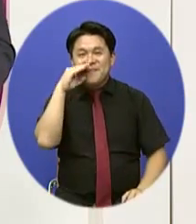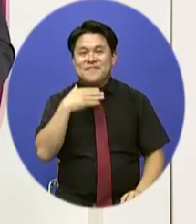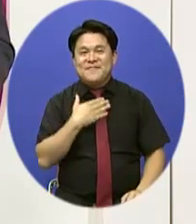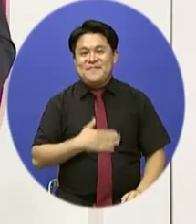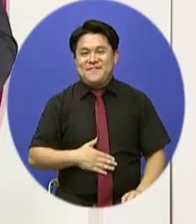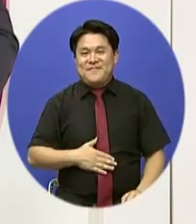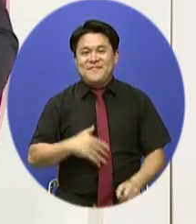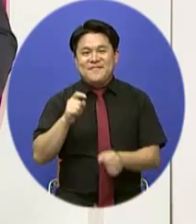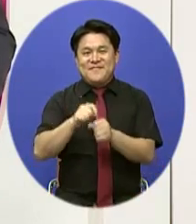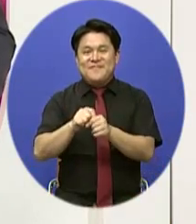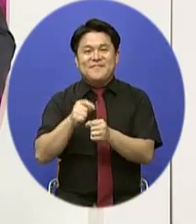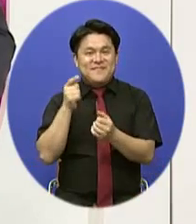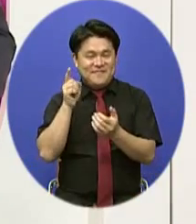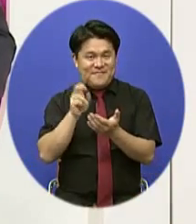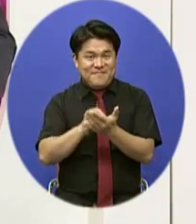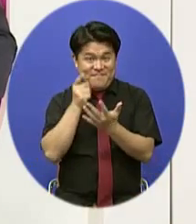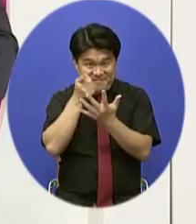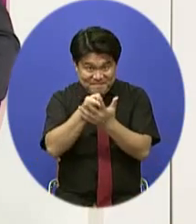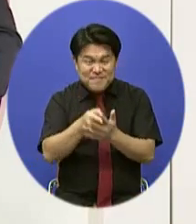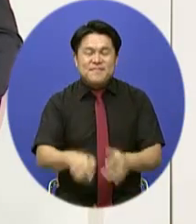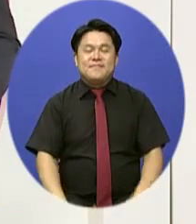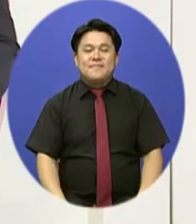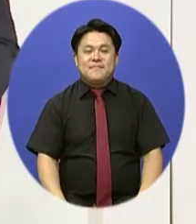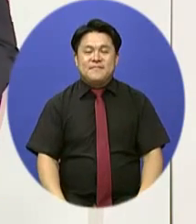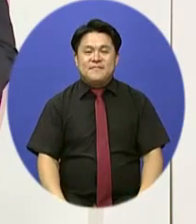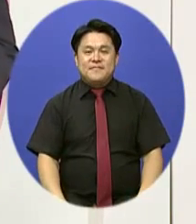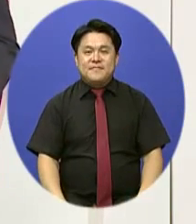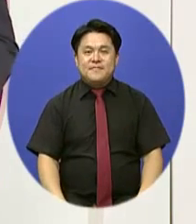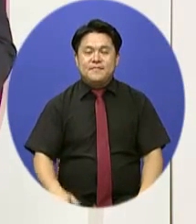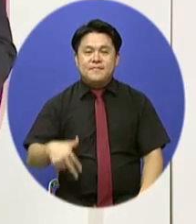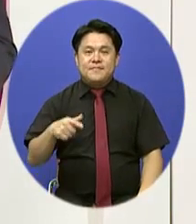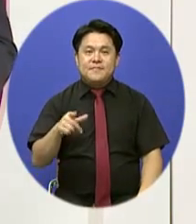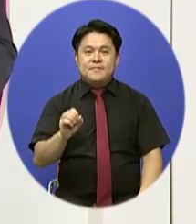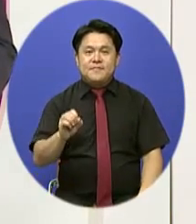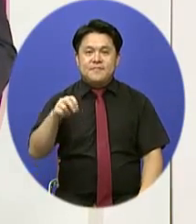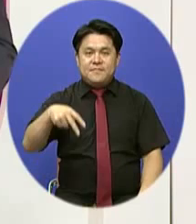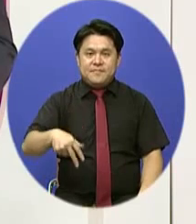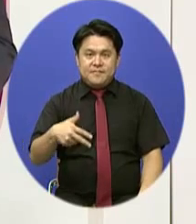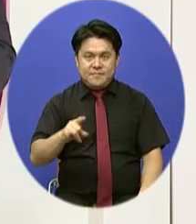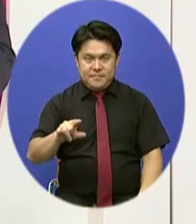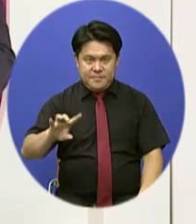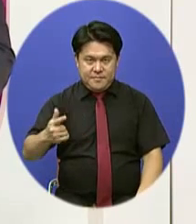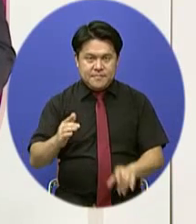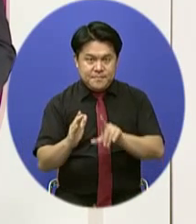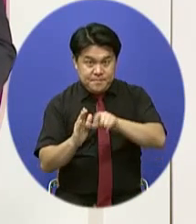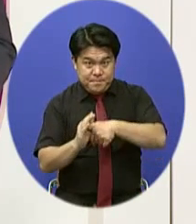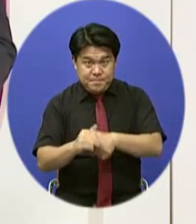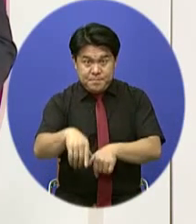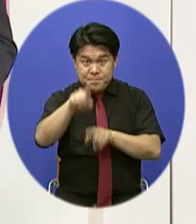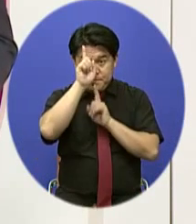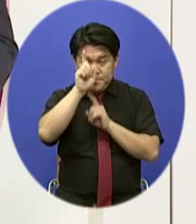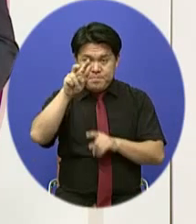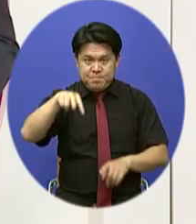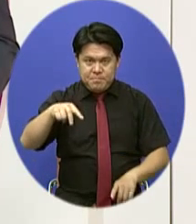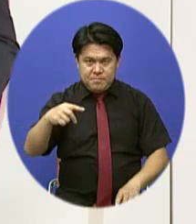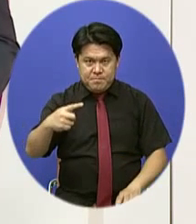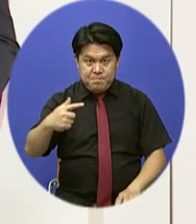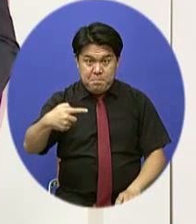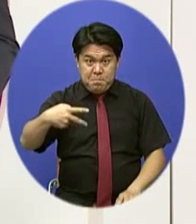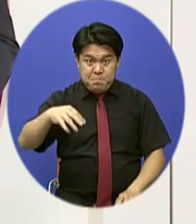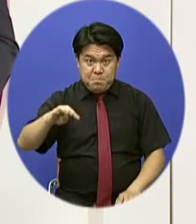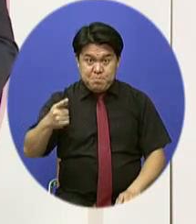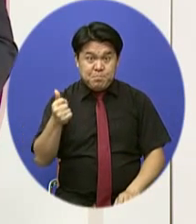역사 바로 알기 퀴즈! 정유재란 때 이순신 장군의 13척의